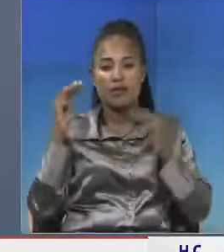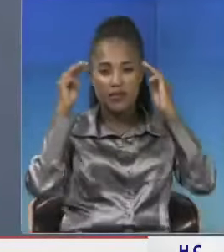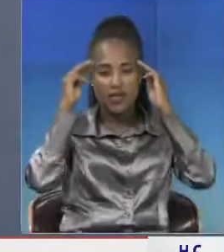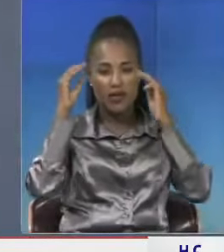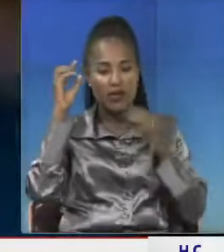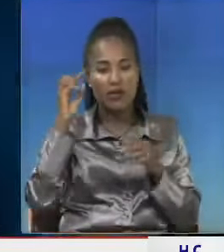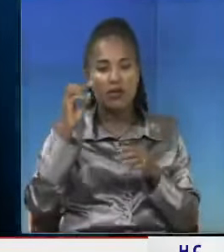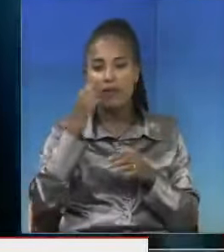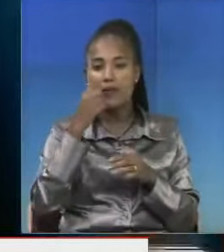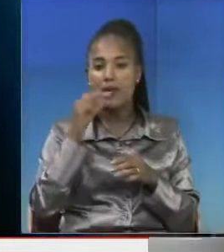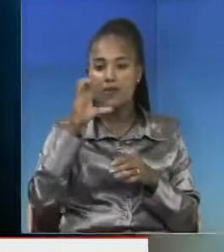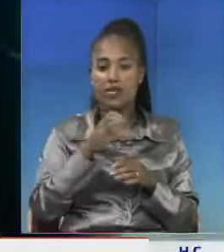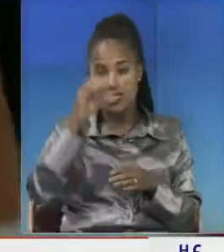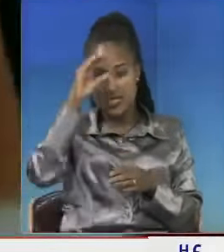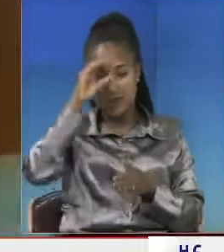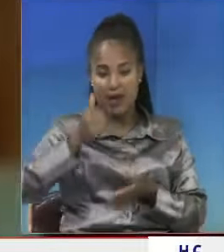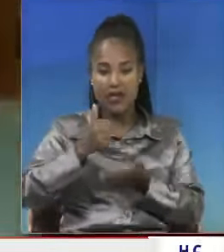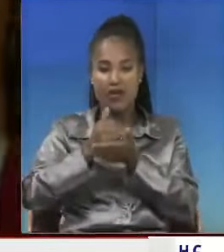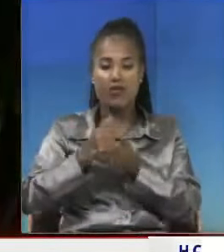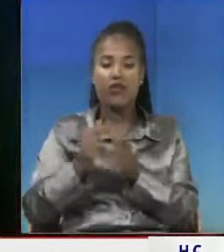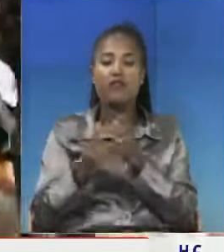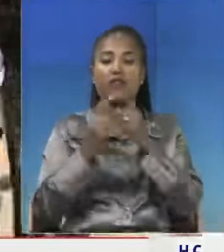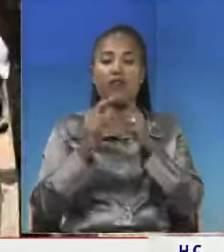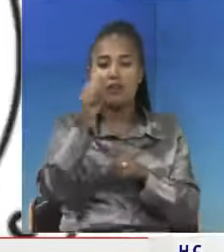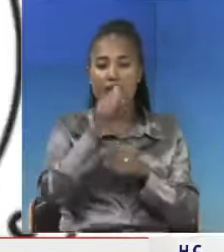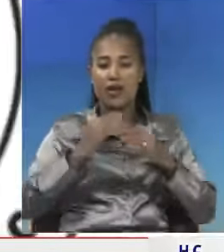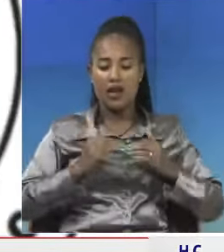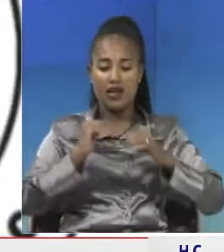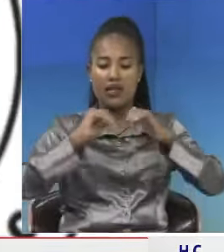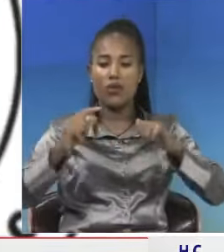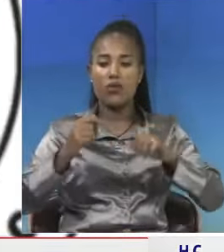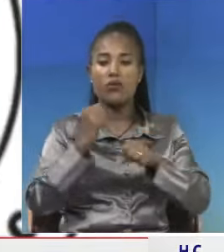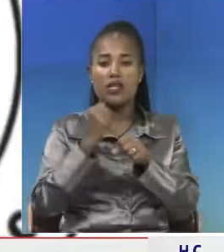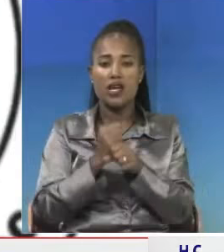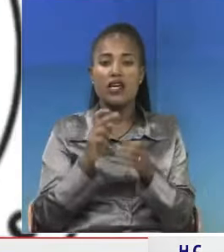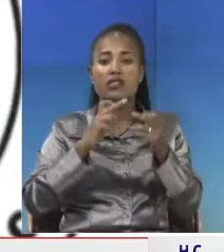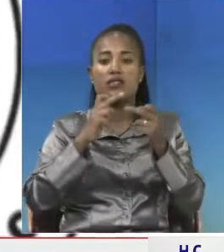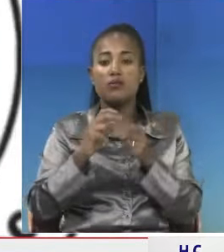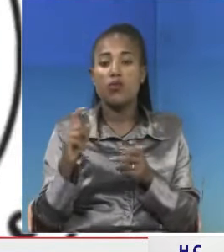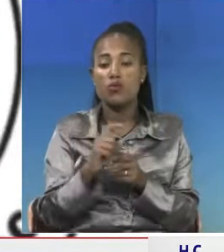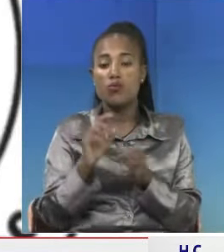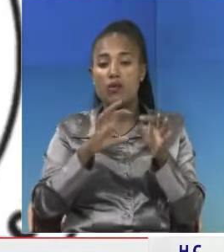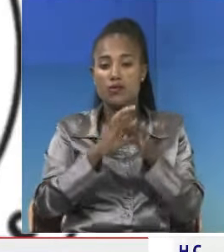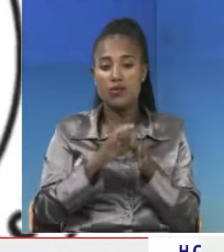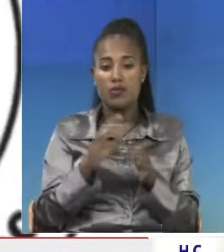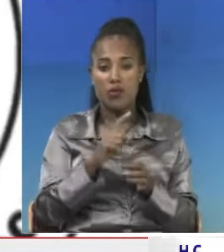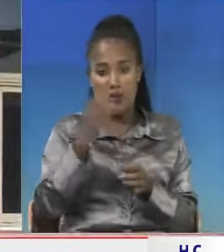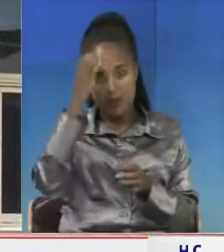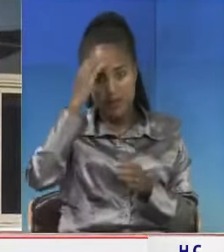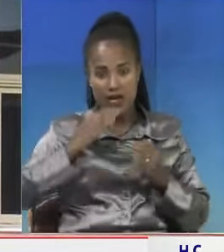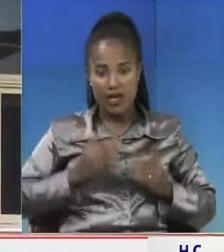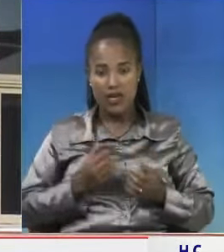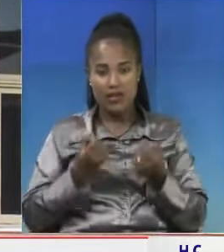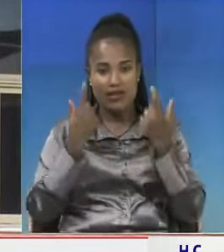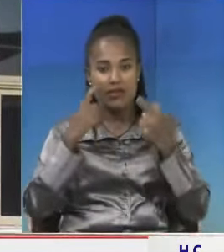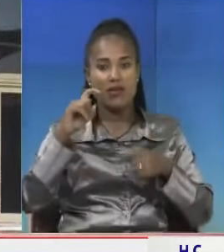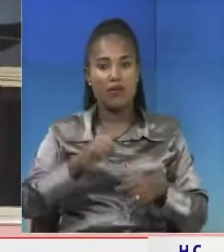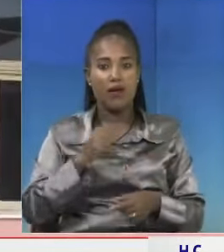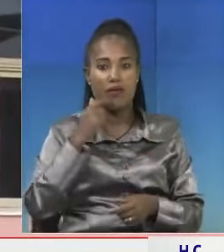ከንሂውም ቀይ መስቀል ለሰብአዊ ድጋፍ የቆመ ፍትሐዊና ከየትኛውም አካል ገለልተኛ ሆኖ የሚሰራ ድርጅት መሆኑን ማህበረሰቡም ሆነ መንግስታዊ አካላት